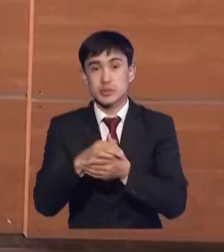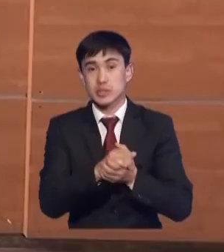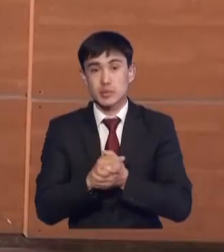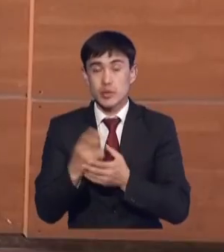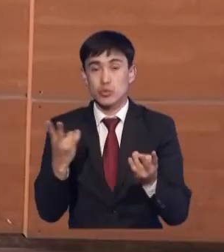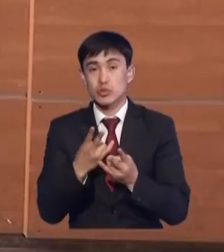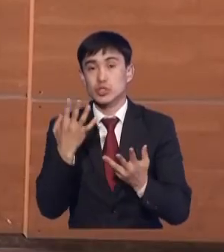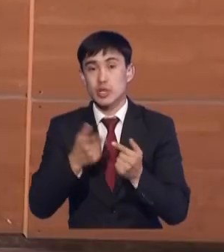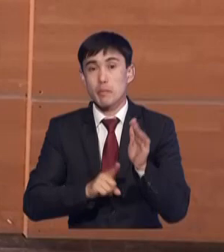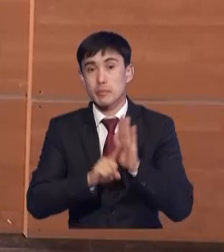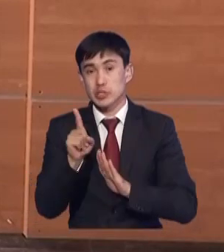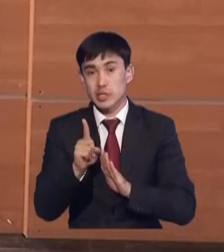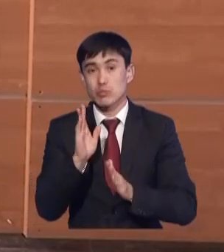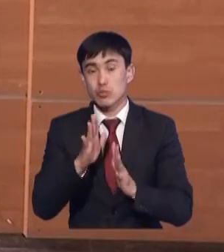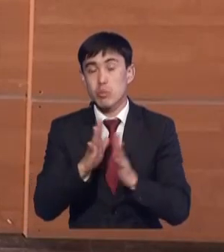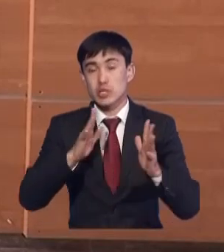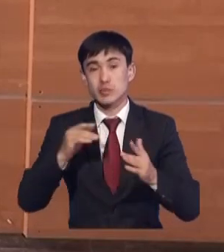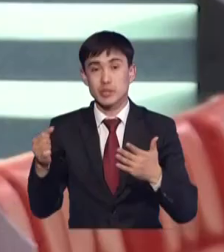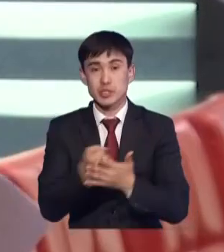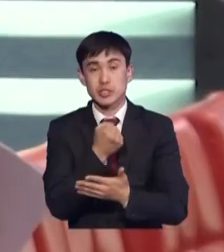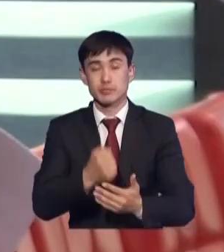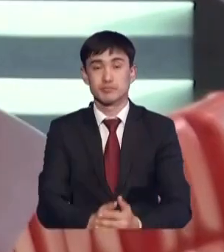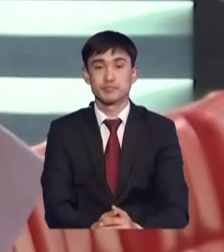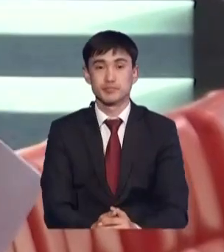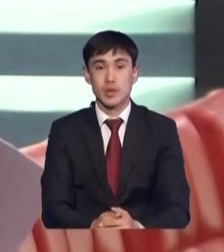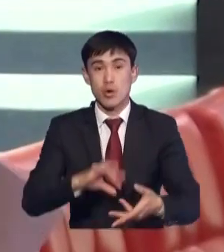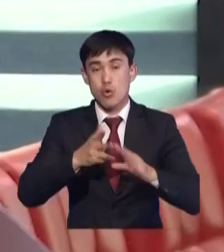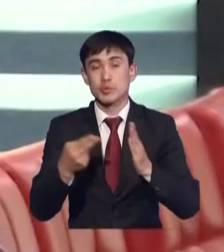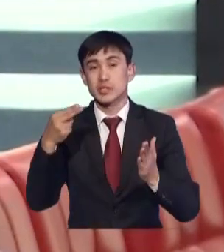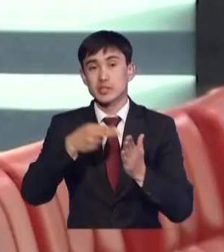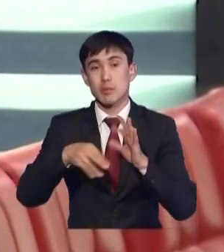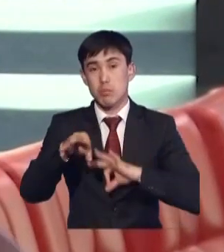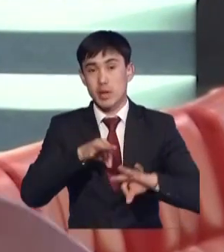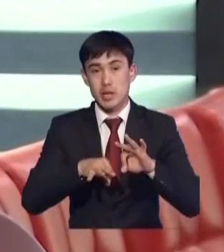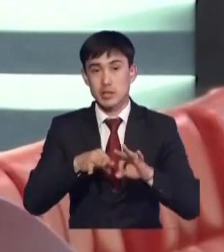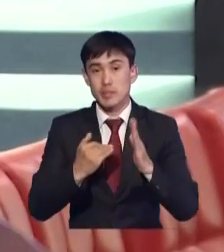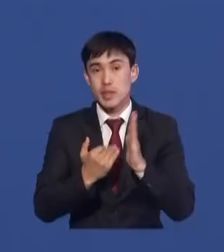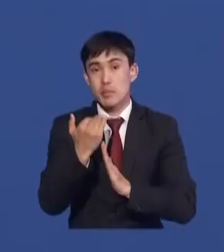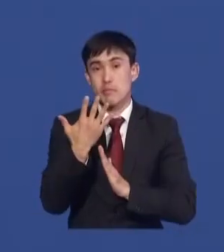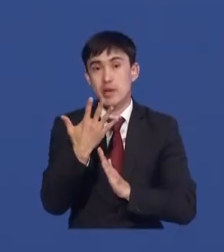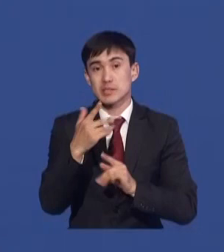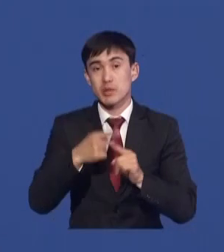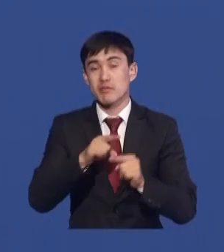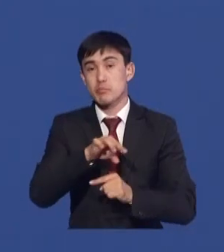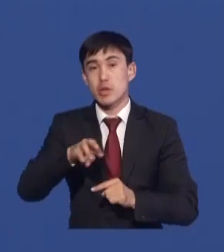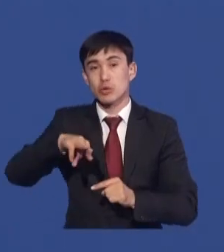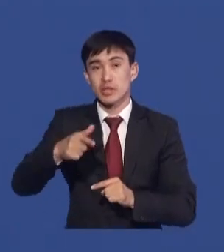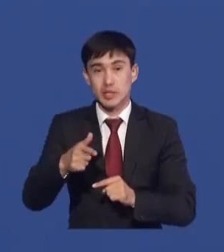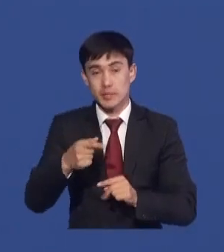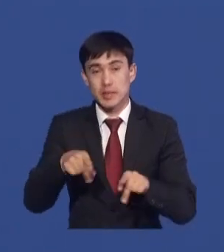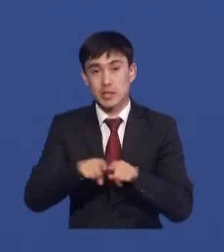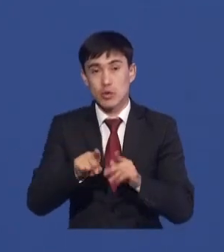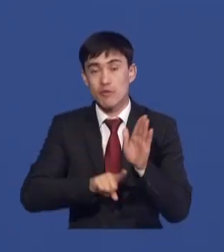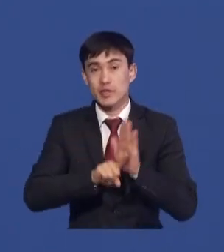Я считаю что небольшие начинания приводят к большим достижениям общая стоимость проекта превышает 5,5 мл тенге для